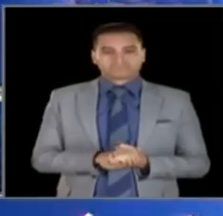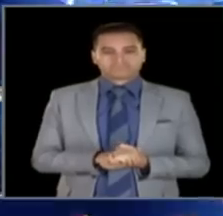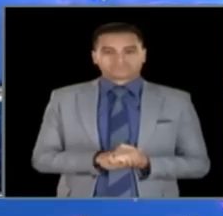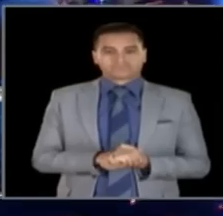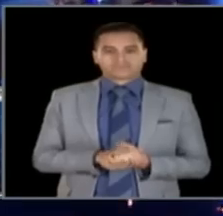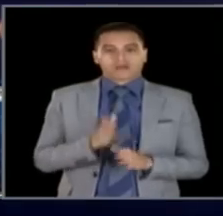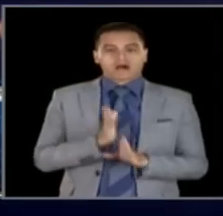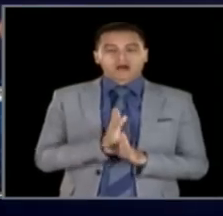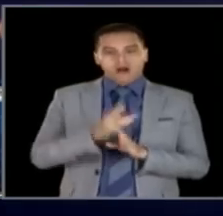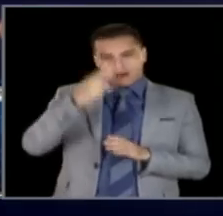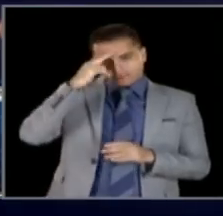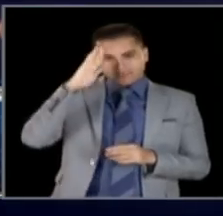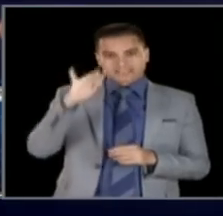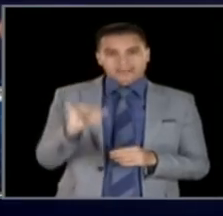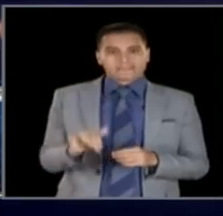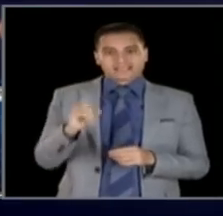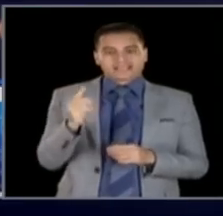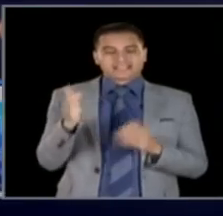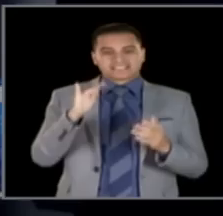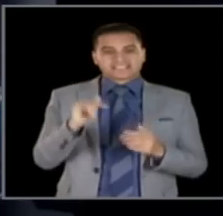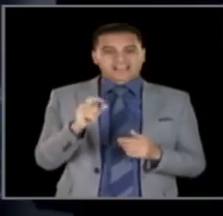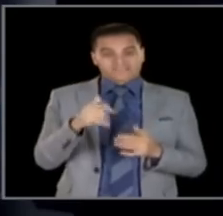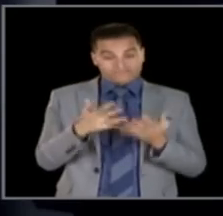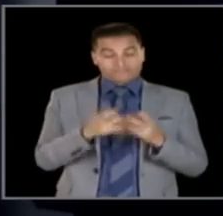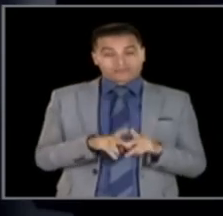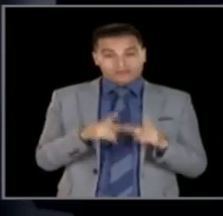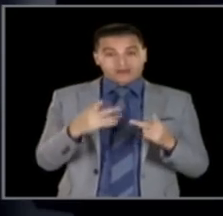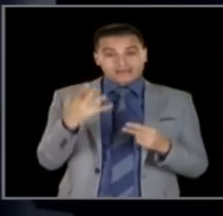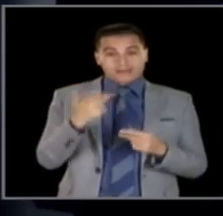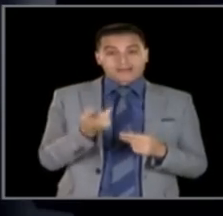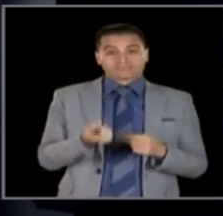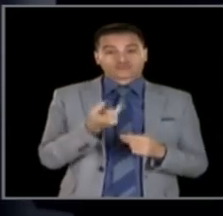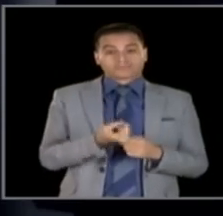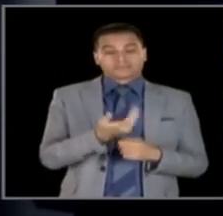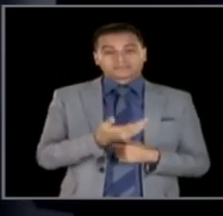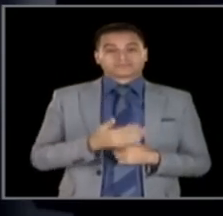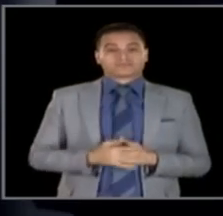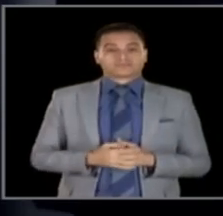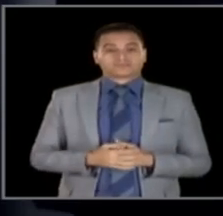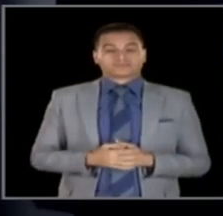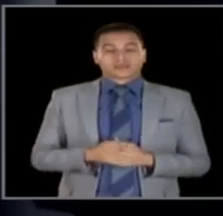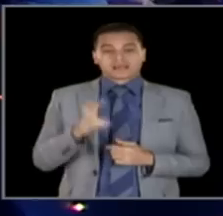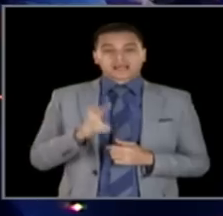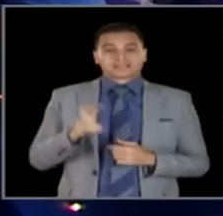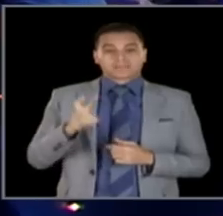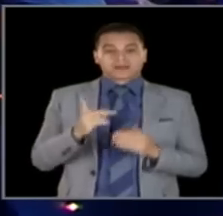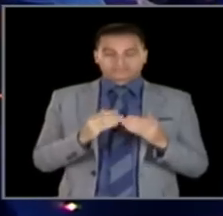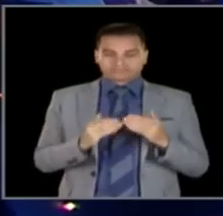من إخراج سمير سيف 20 نقطة، نتيجة تغيرت 55، 3